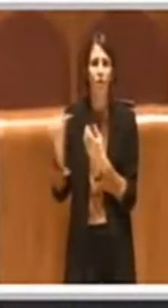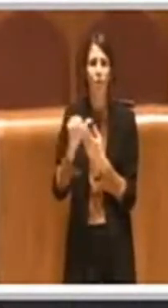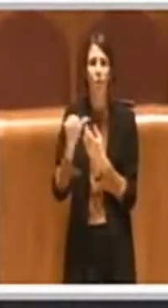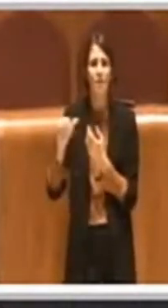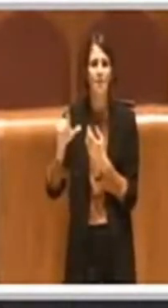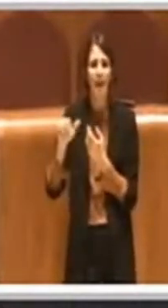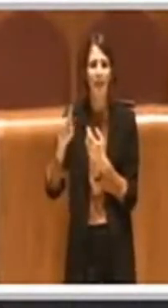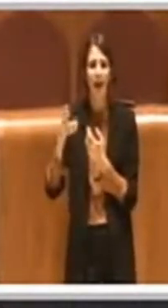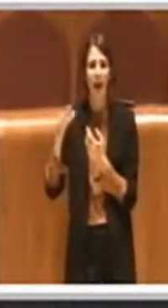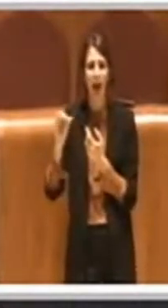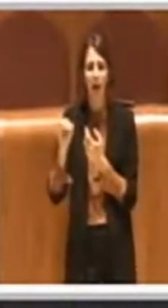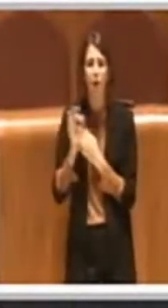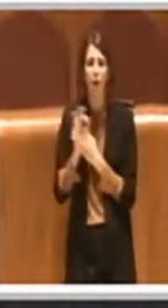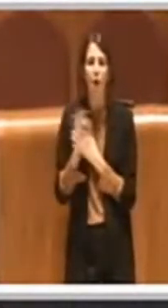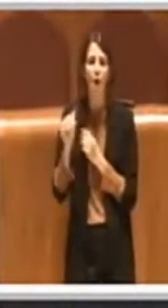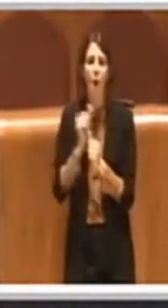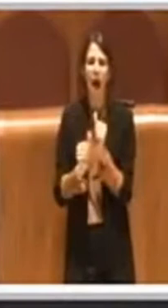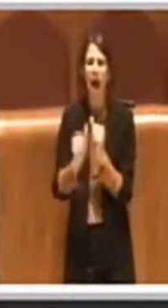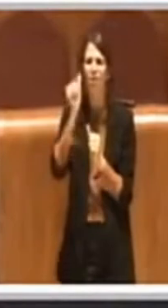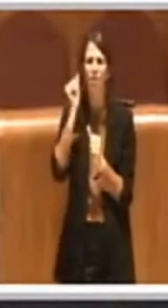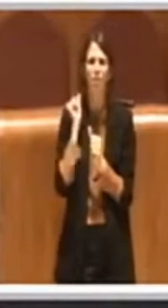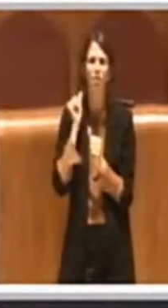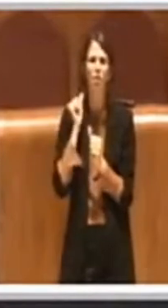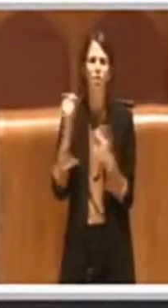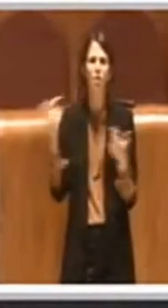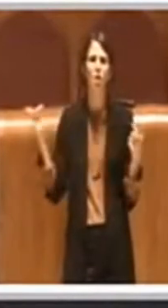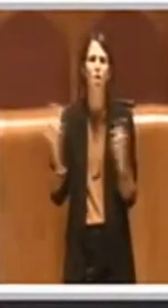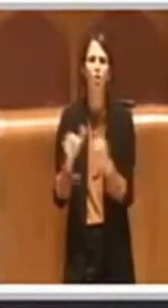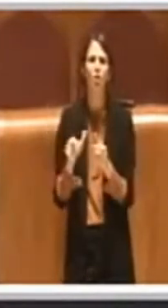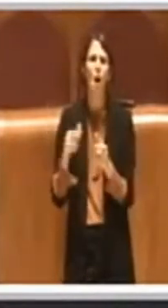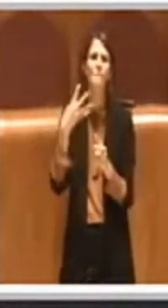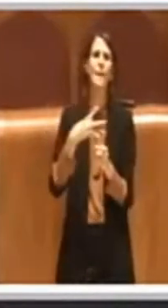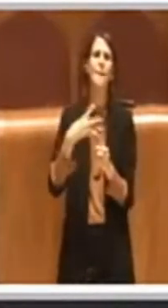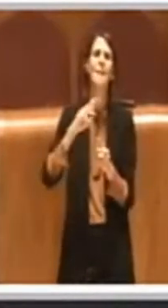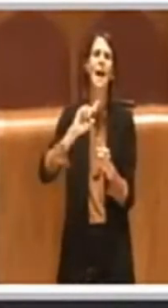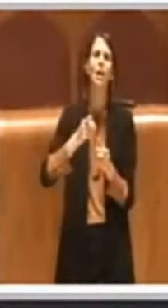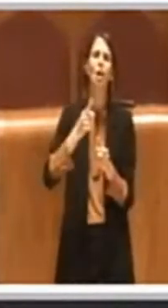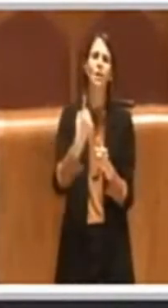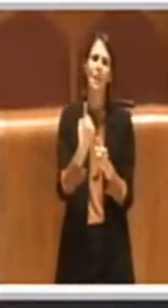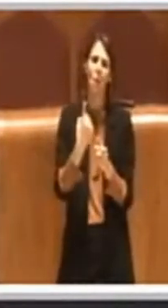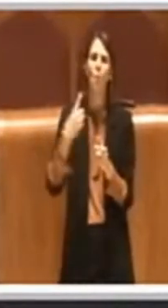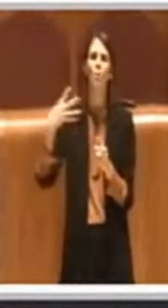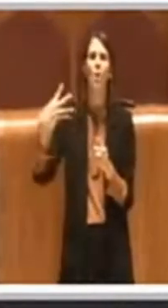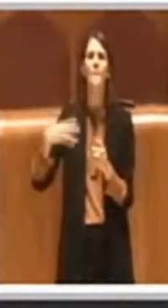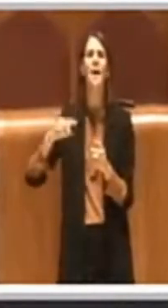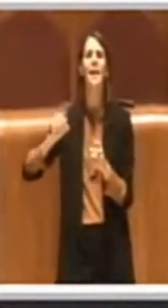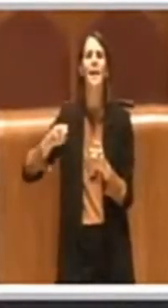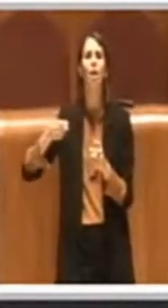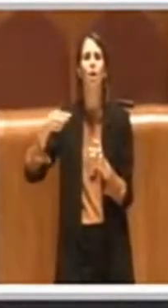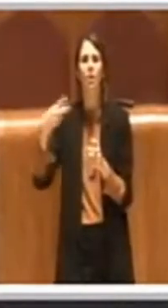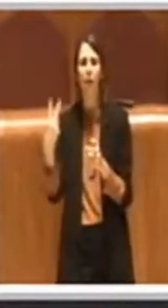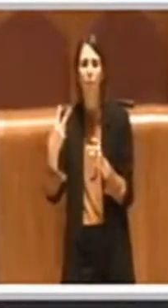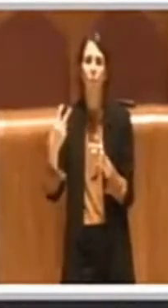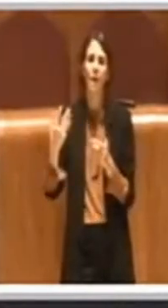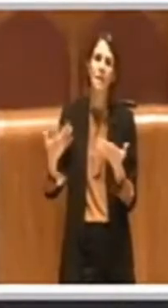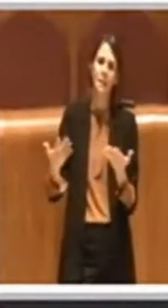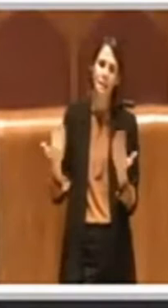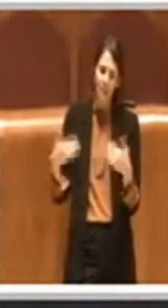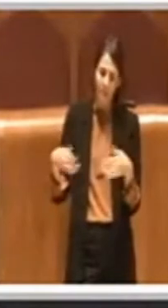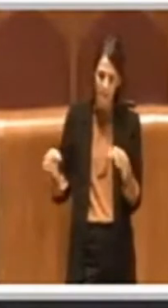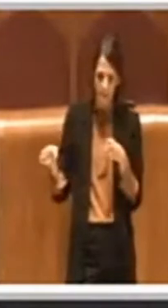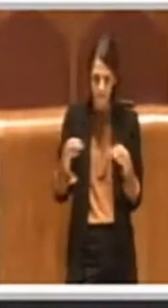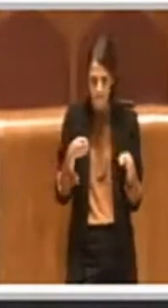l'anno scorso c'è stato lo stop del malagrotta 1 e poi malagrotta 2 abbiamo affrontato un periodo molto